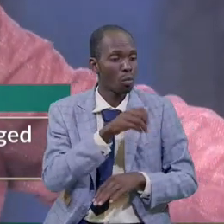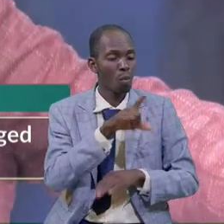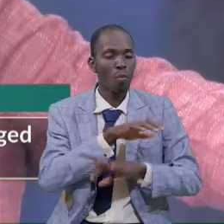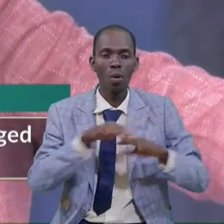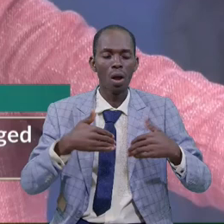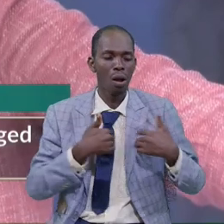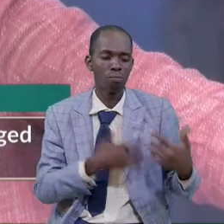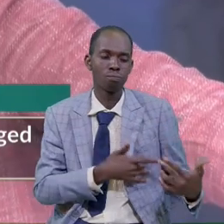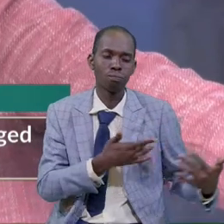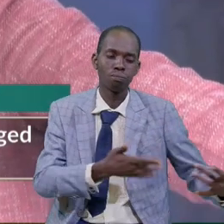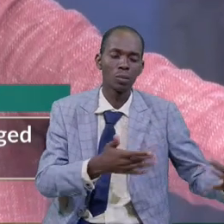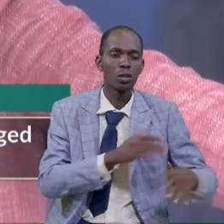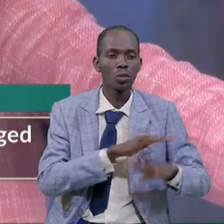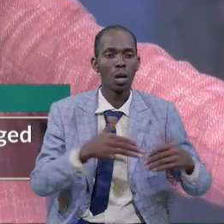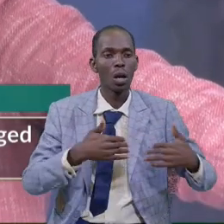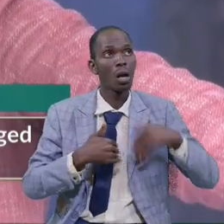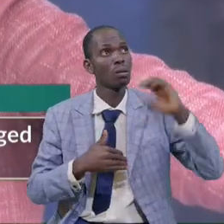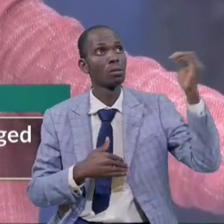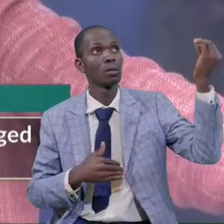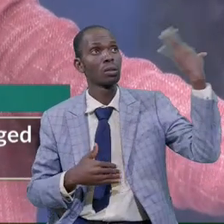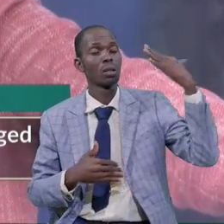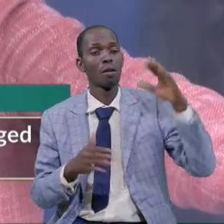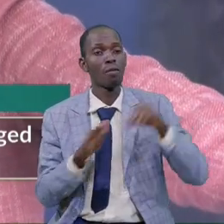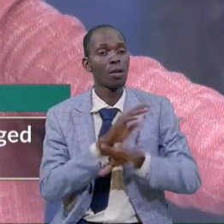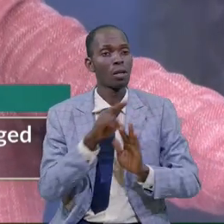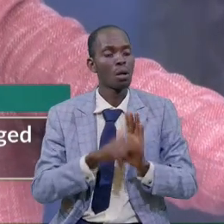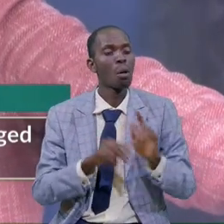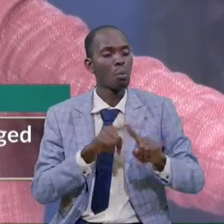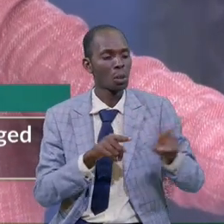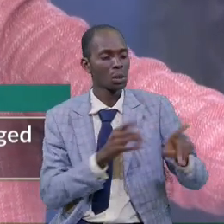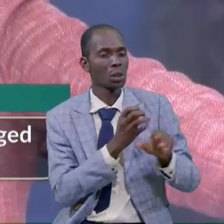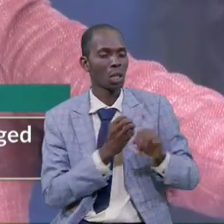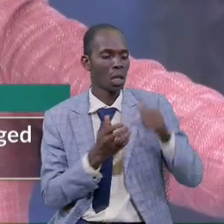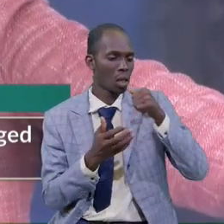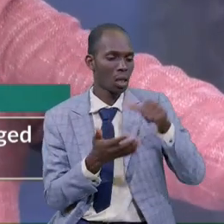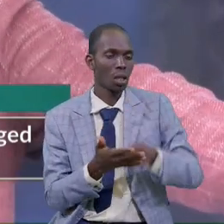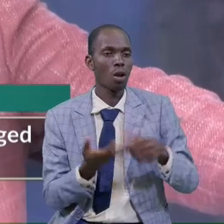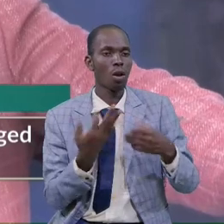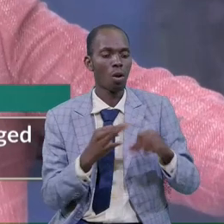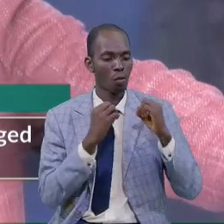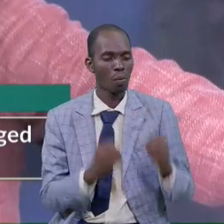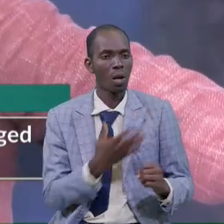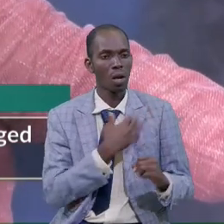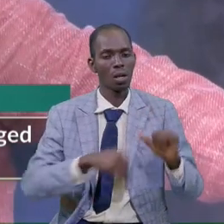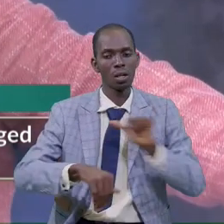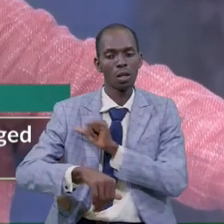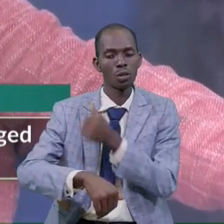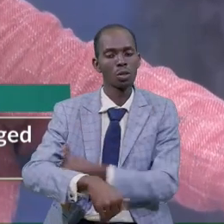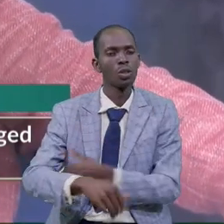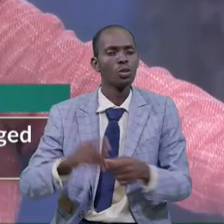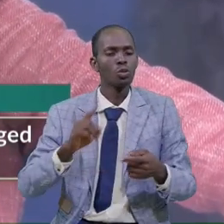n'avait pas la grâce, mais il avait des lettres d'autorité, de puissance, de courir après les